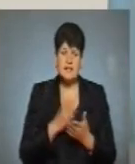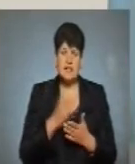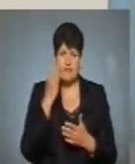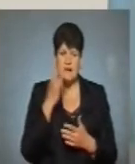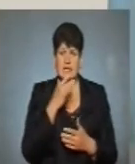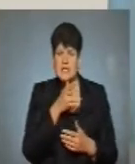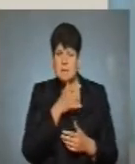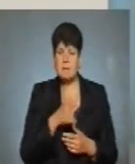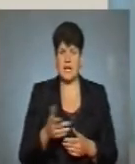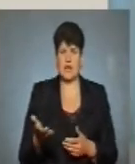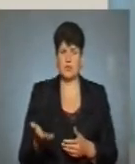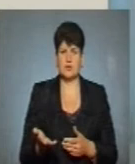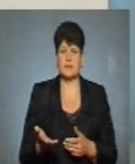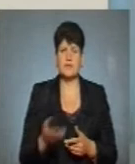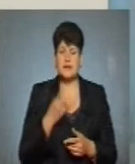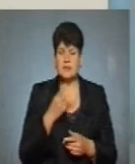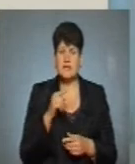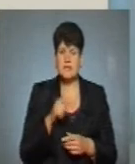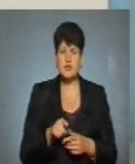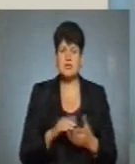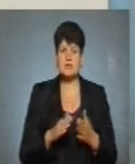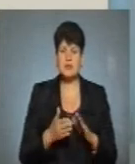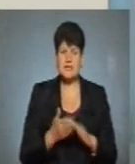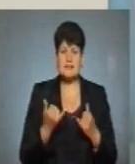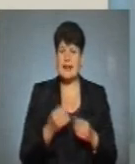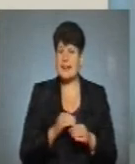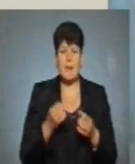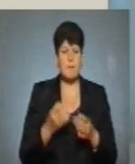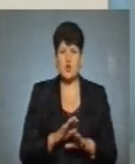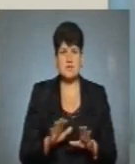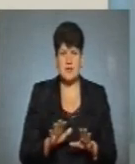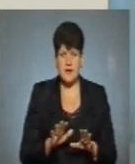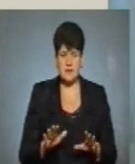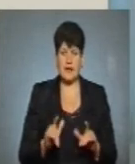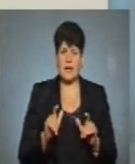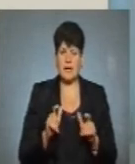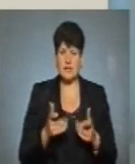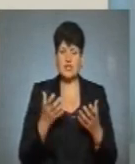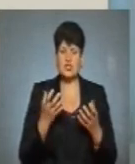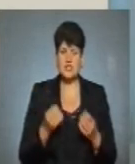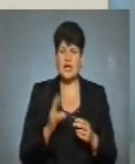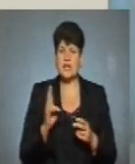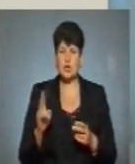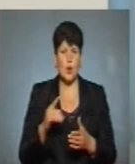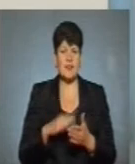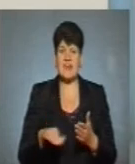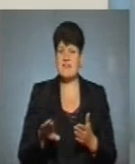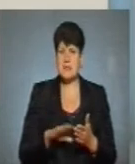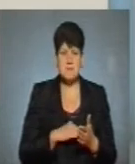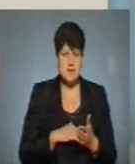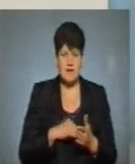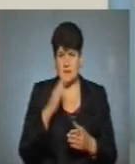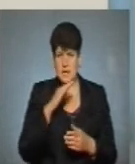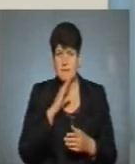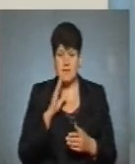але зважаючи на те, що ситуація зараз непроста, карантин ще ніхто не відміняв. І батьки,